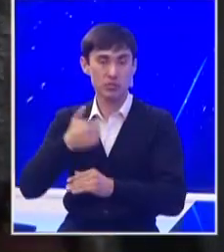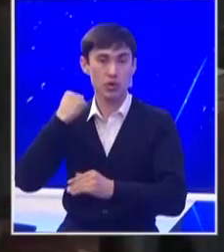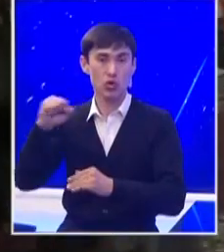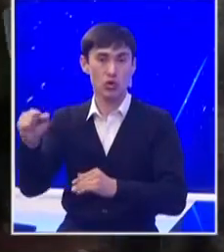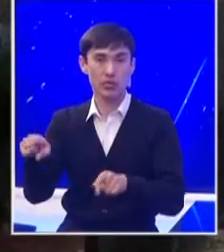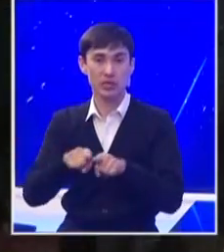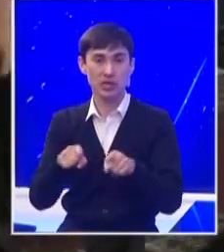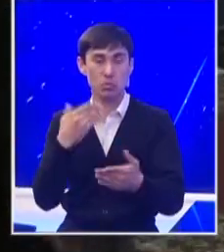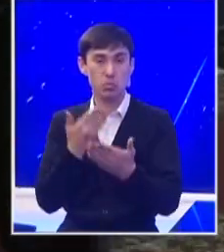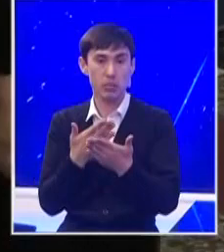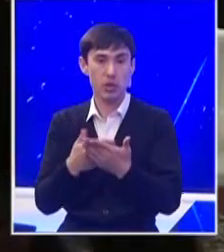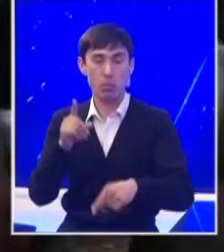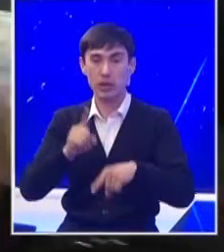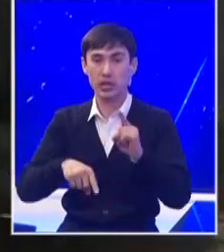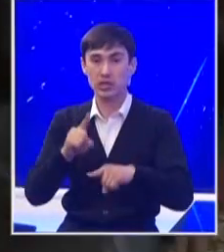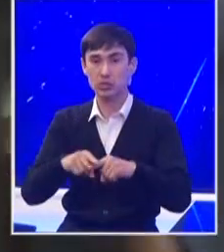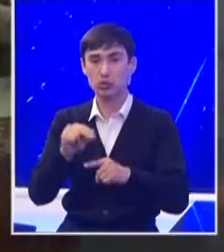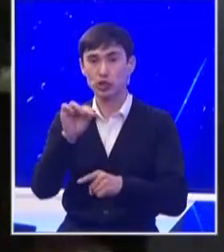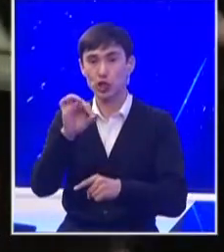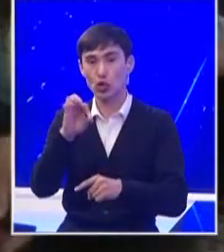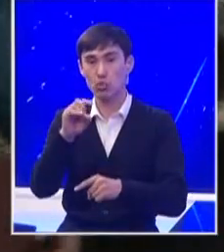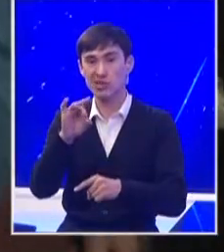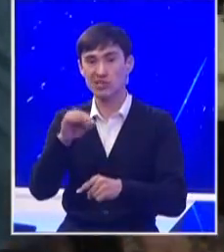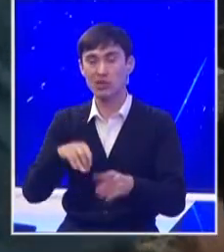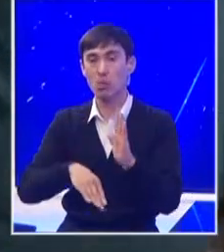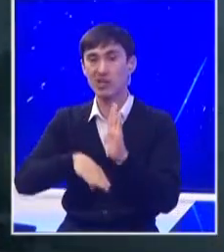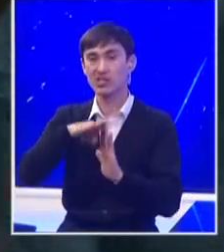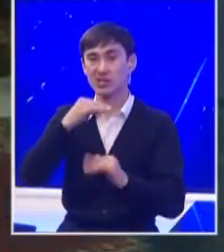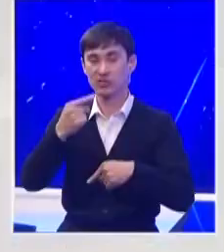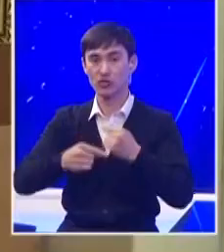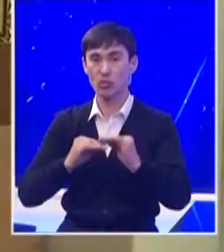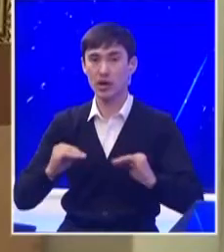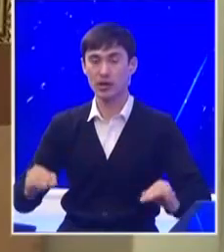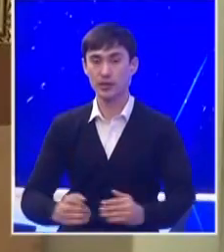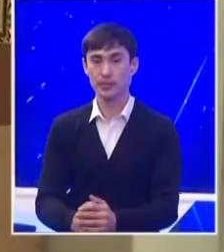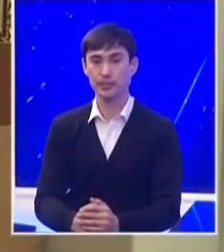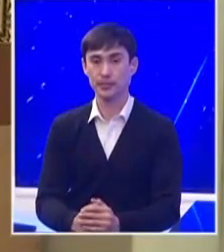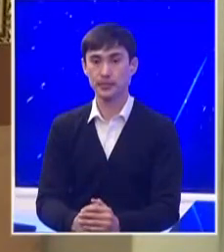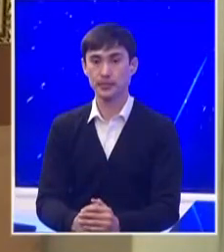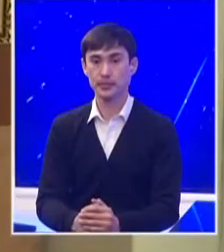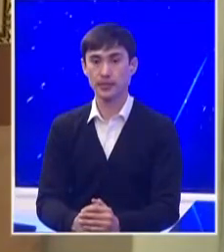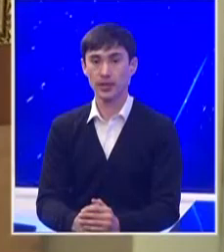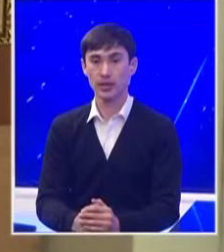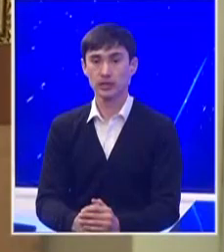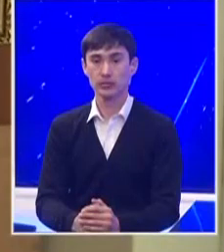также яркий пример патриотизма чернобыльцев для подрастающего поколения.